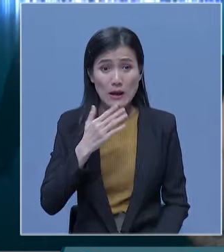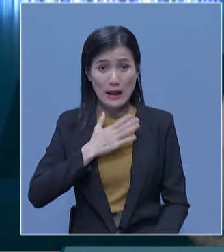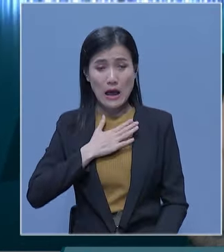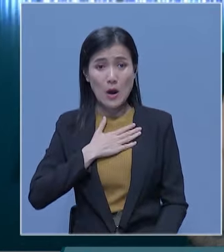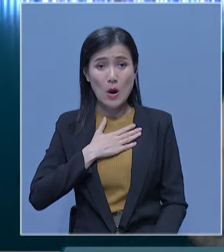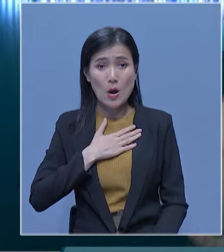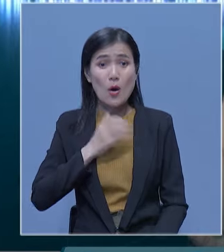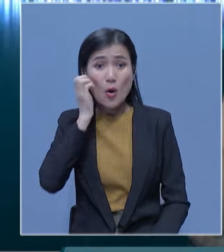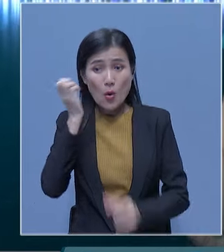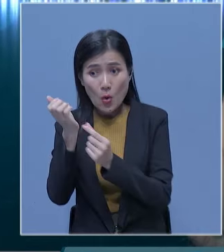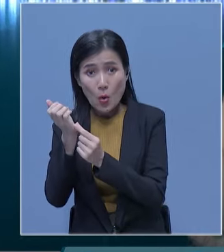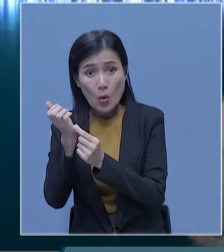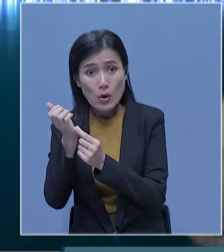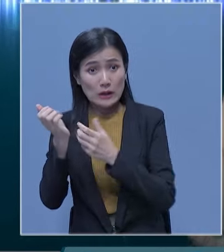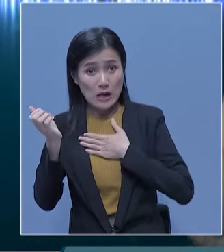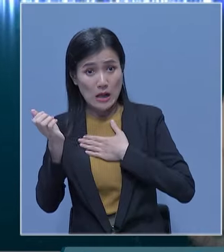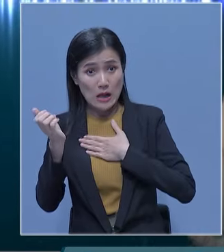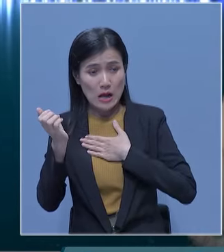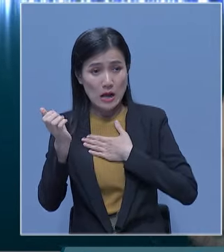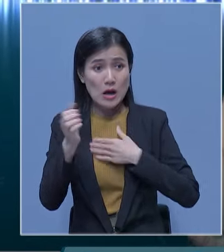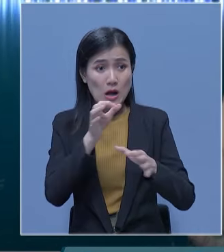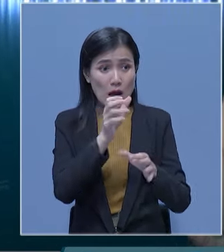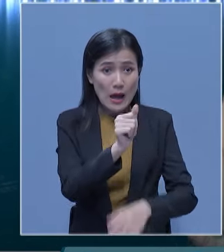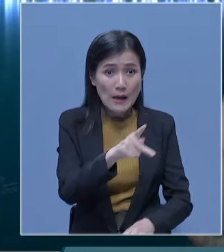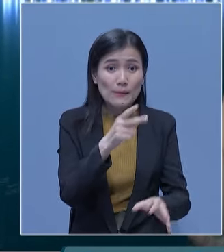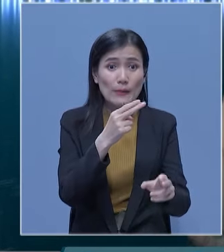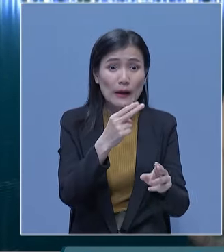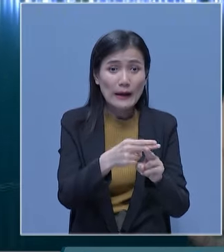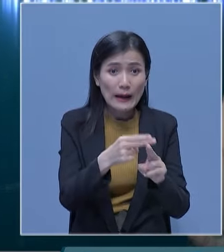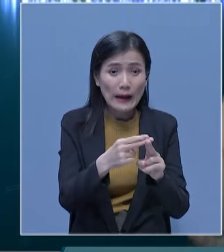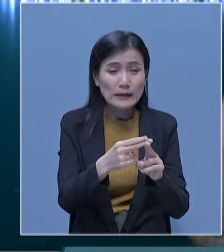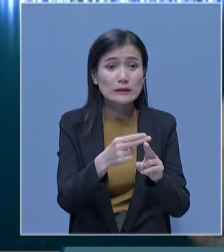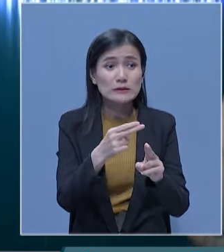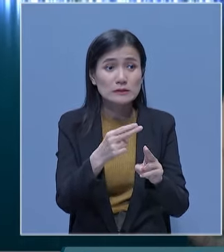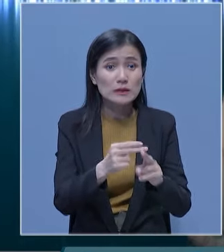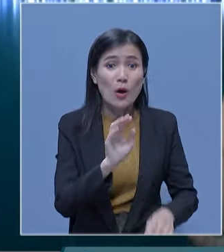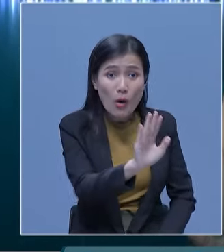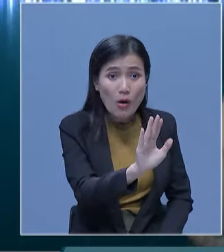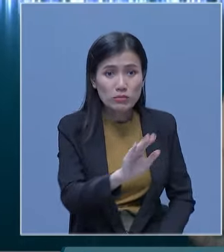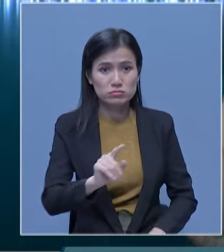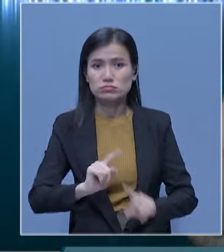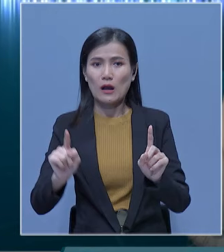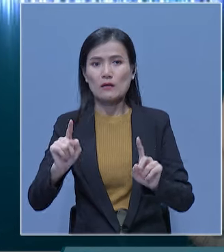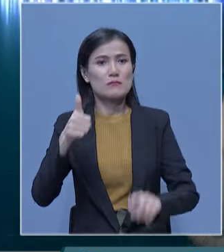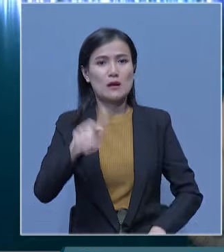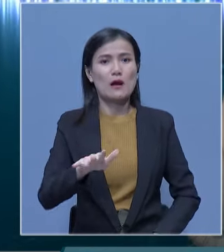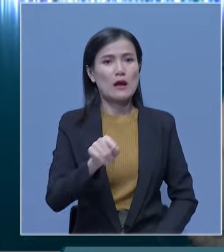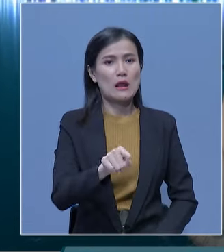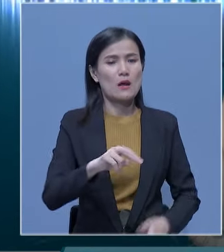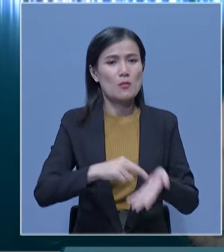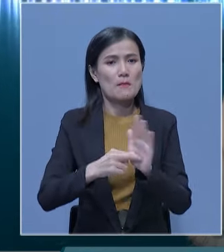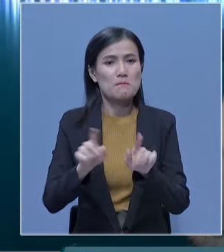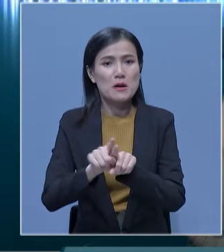ขอซึ่งไม่เกี่ยวพันกันเลยเราไม่สามารถอธิบายได้อย่างเงี้ยเราจะปิดโมบายแบงกิ้งหมดเพราะว่ากลุ่มนี้คือใช้เอาซิมผีมาผูกกับบัญชี